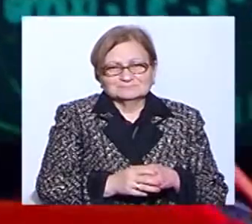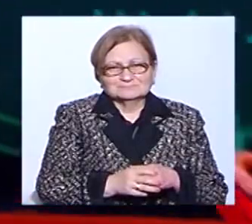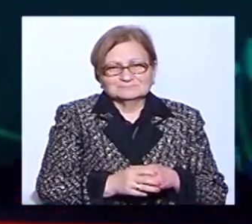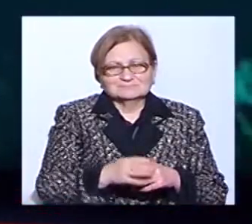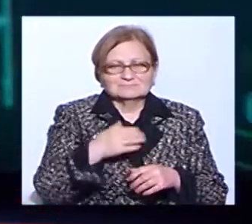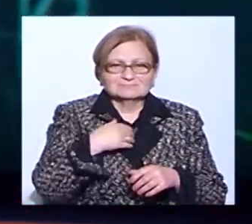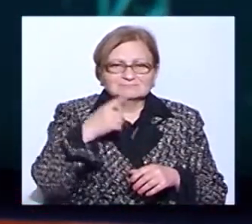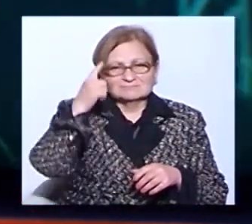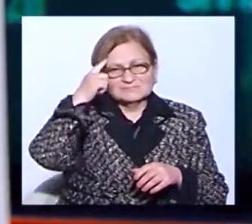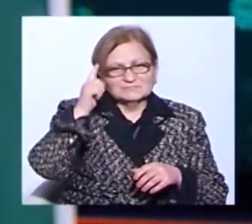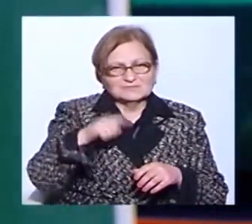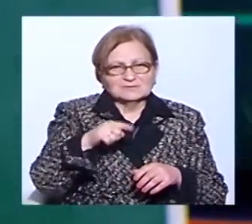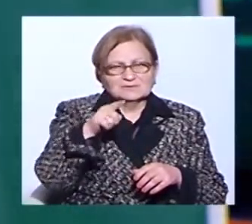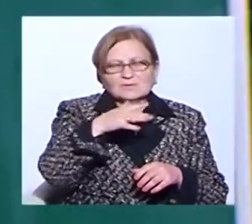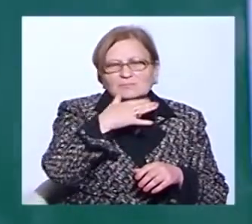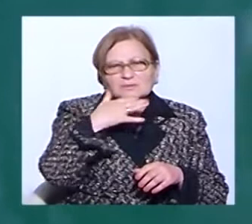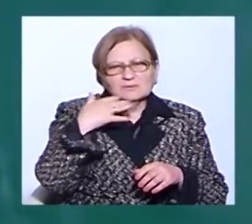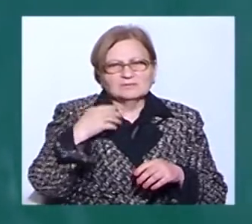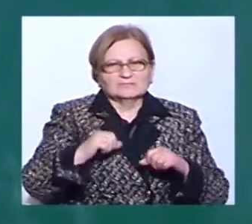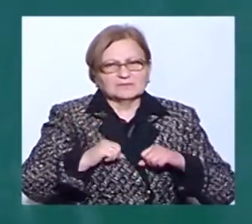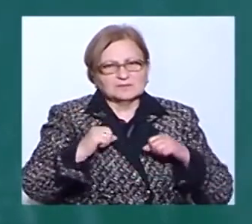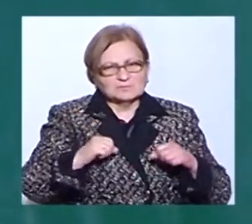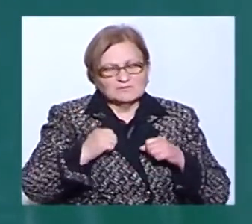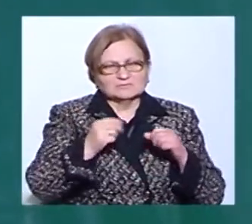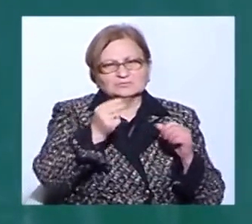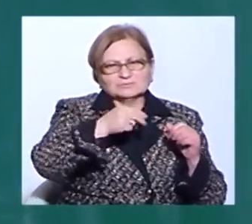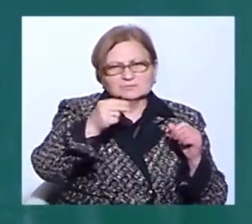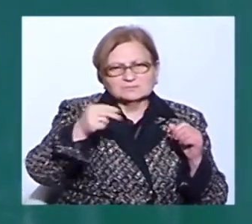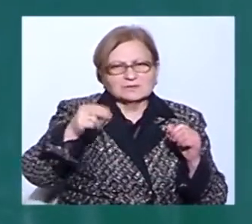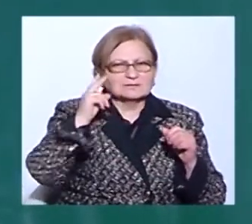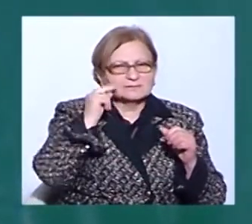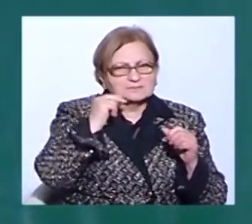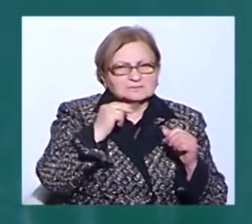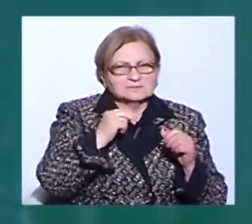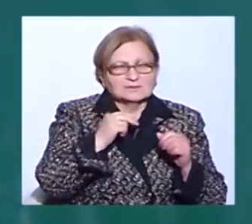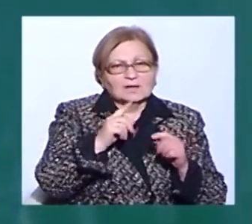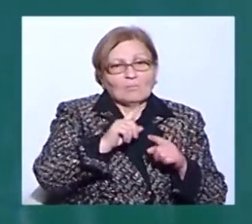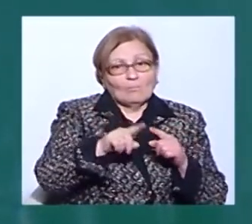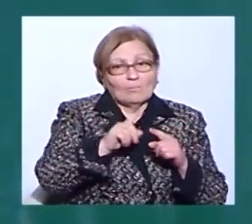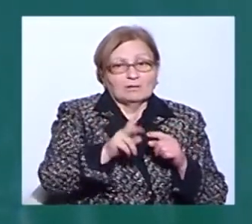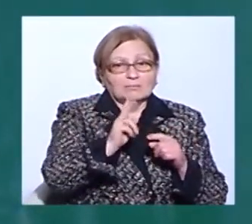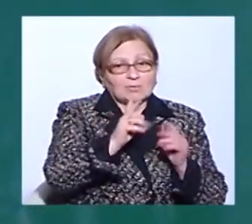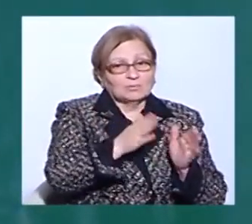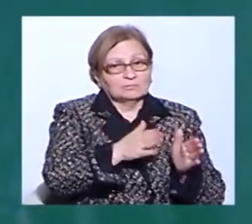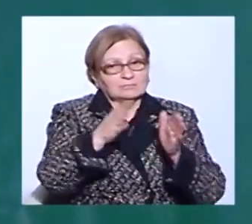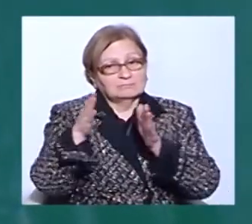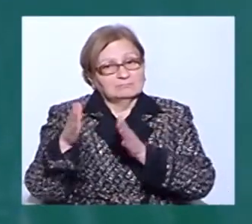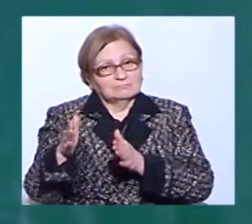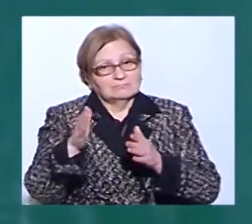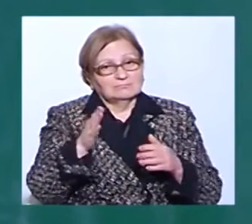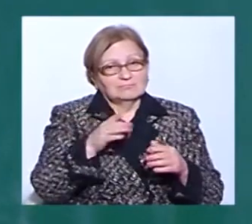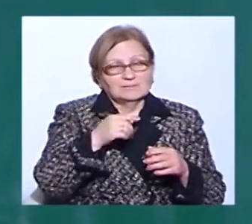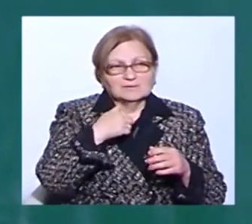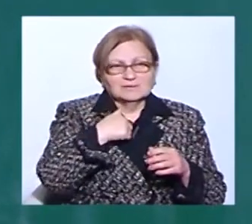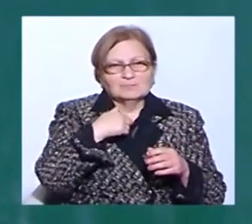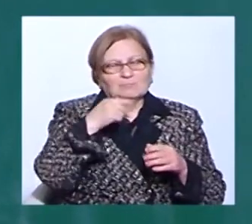მე ვიცი რომ თქვენ ძალიან ბევრი ვარჯიშეთ რიცხვების დაწერისას და მალე მეორე კლასშიც გადახვალთ. დარწმუნებული ვარ რომ